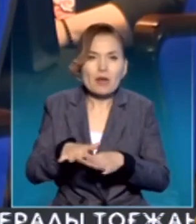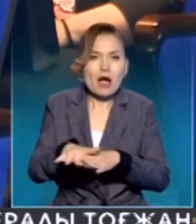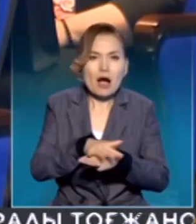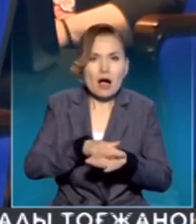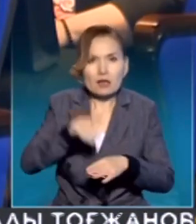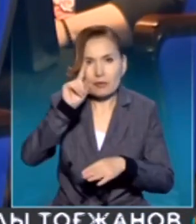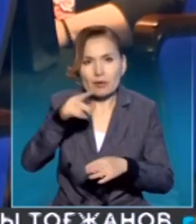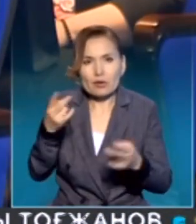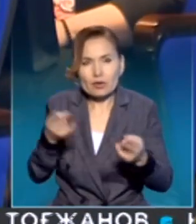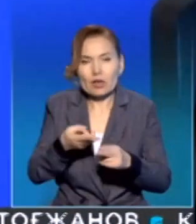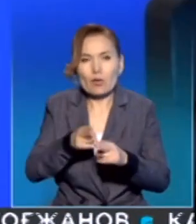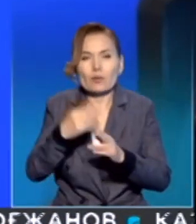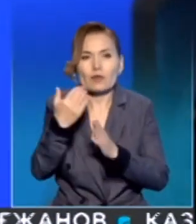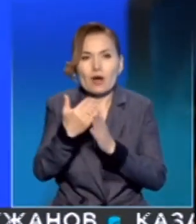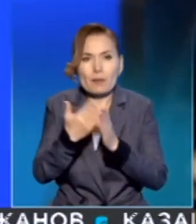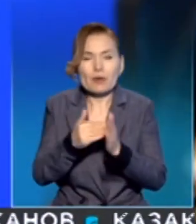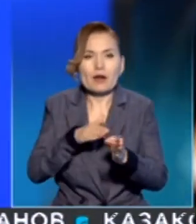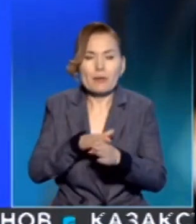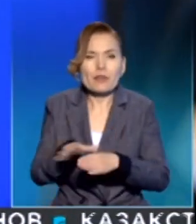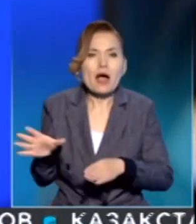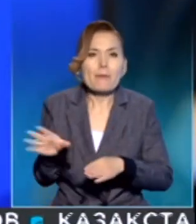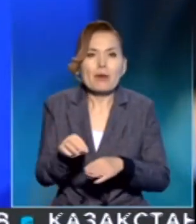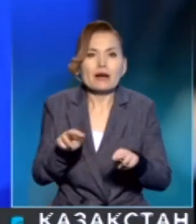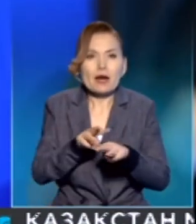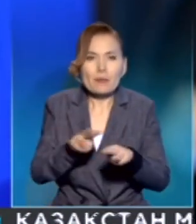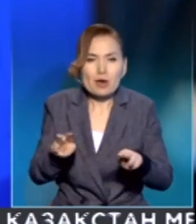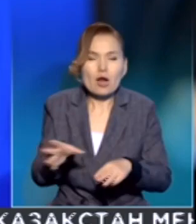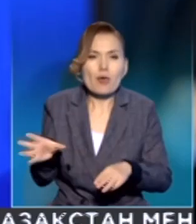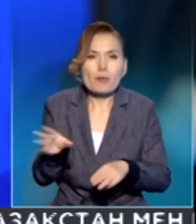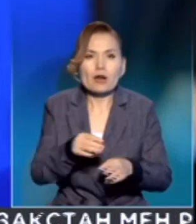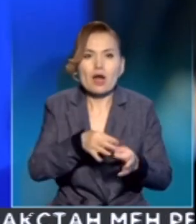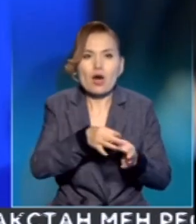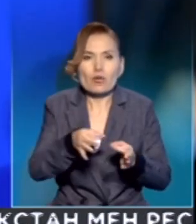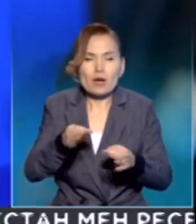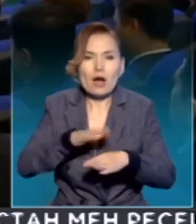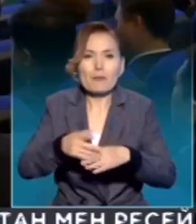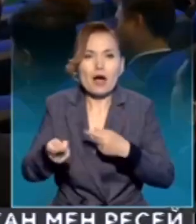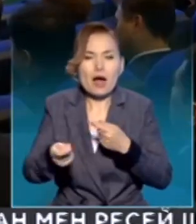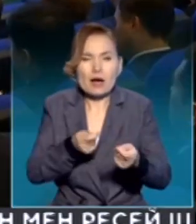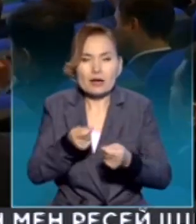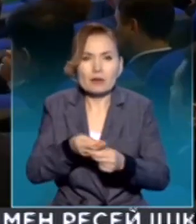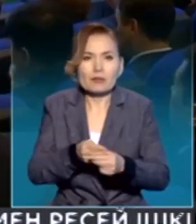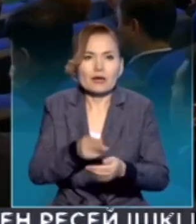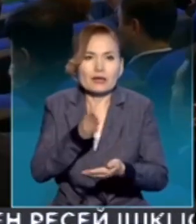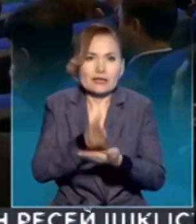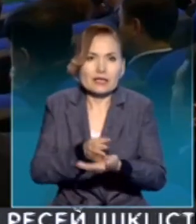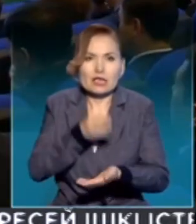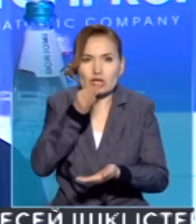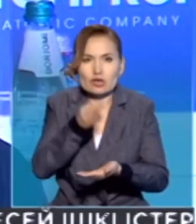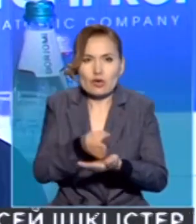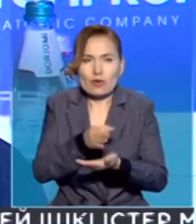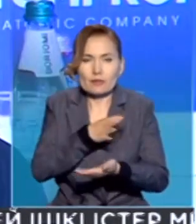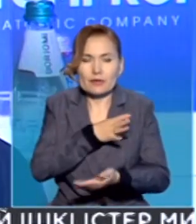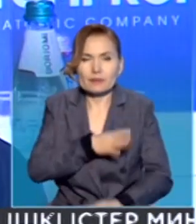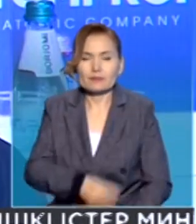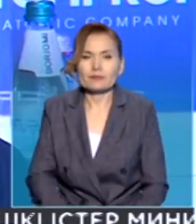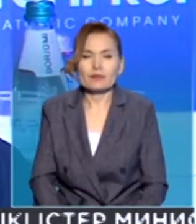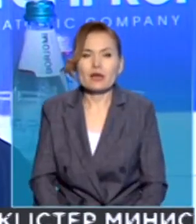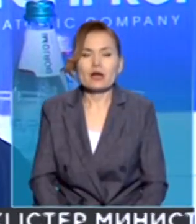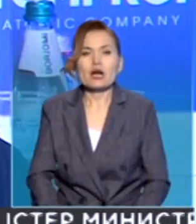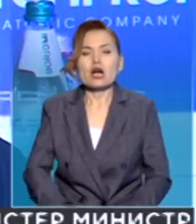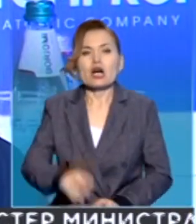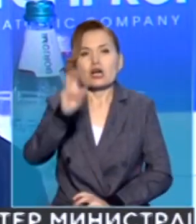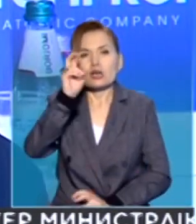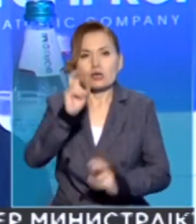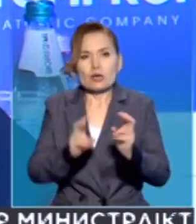керек. Бұл бағдарламаларды орындауға барлық министрлік пен бүкіл өңірдегі әкімдер тікелей жауапты. Өндірістік